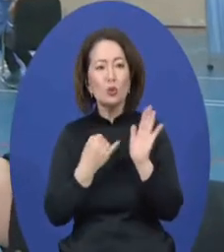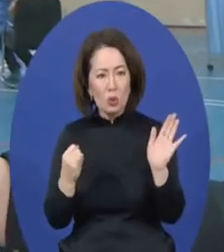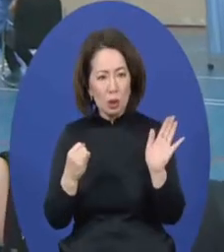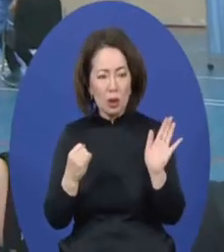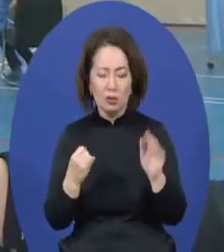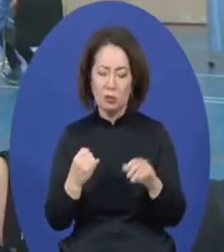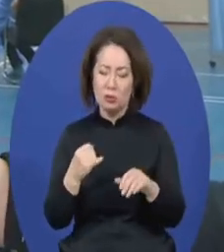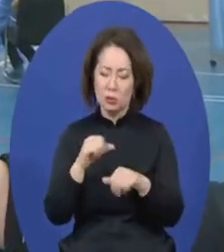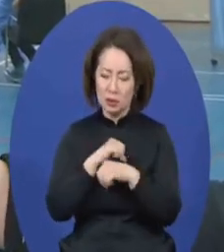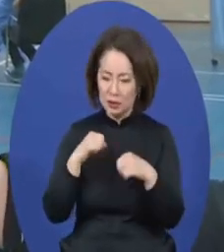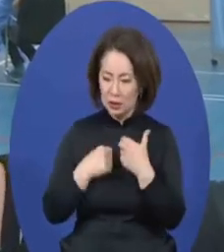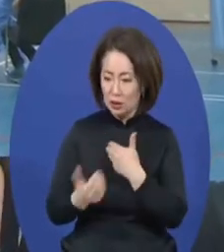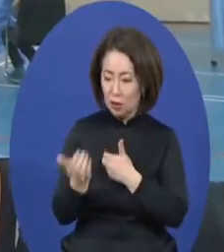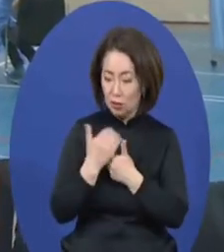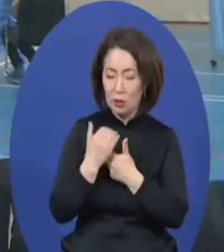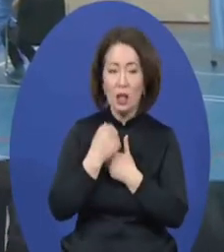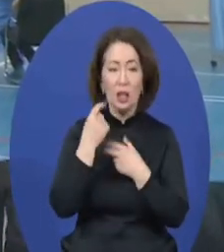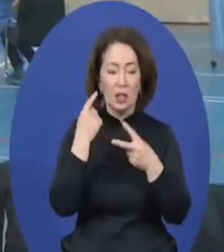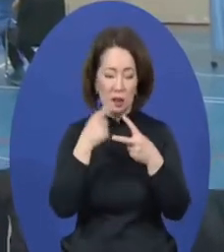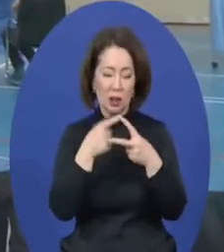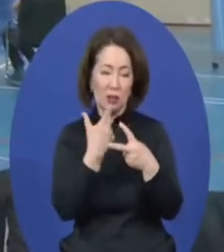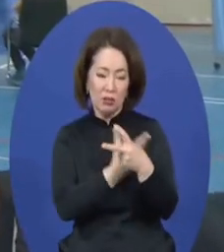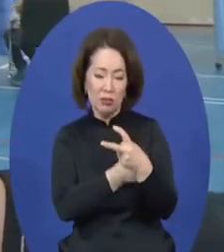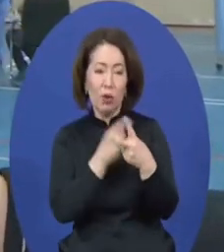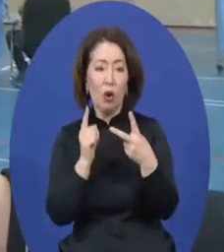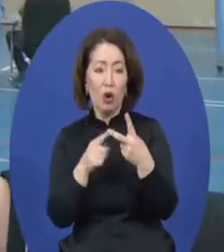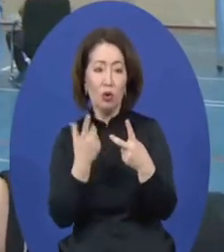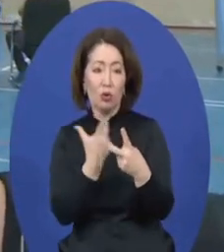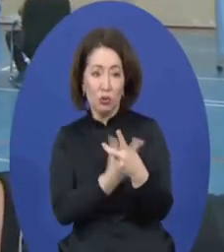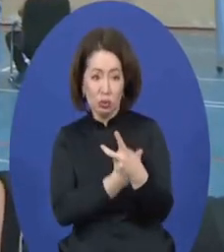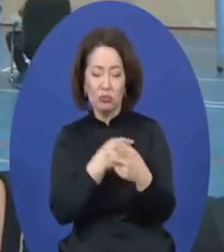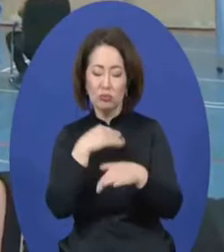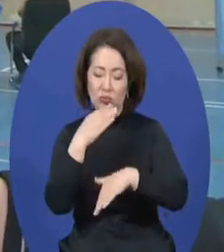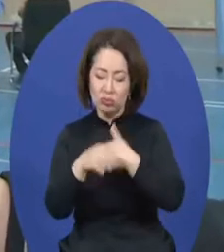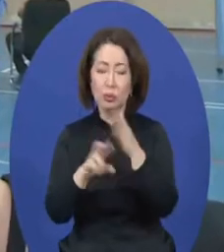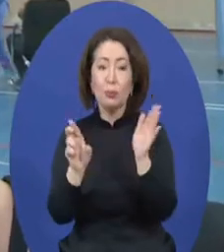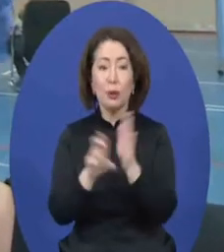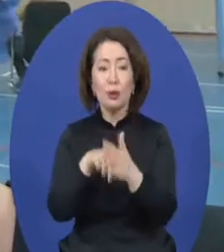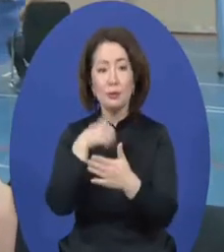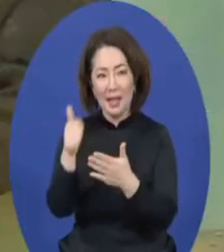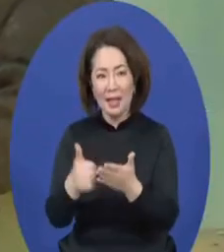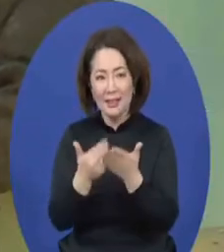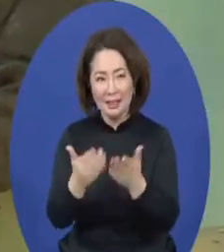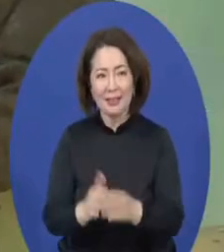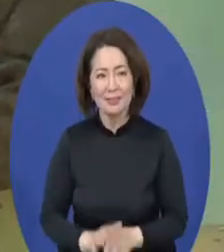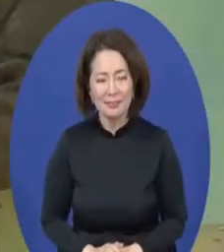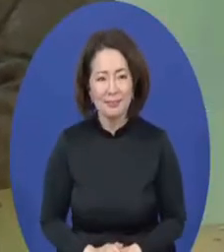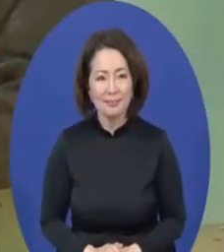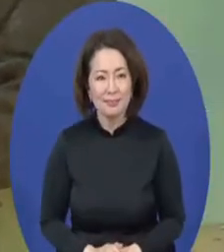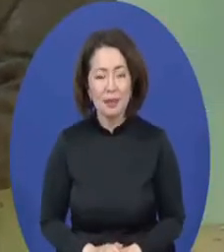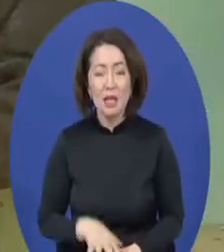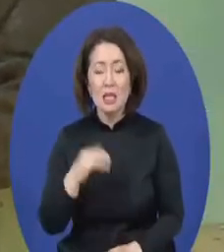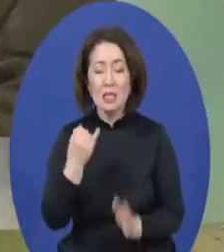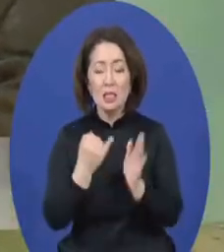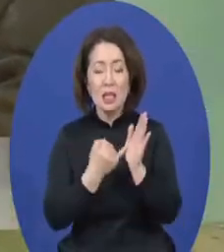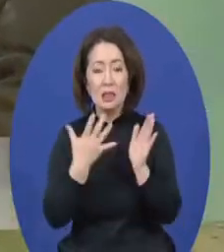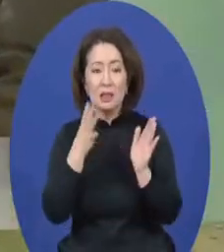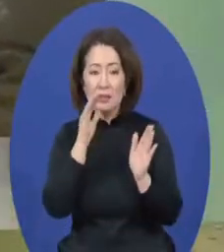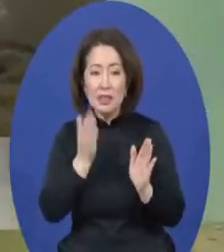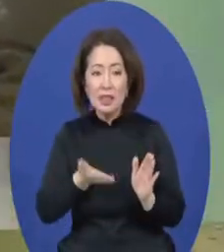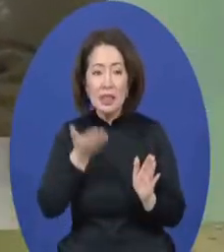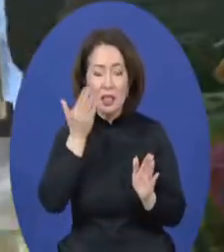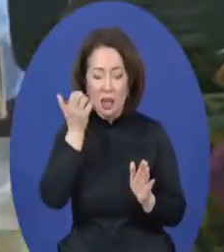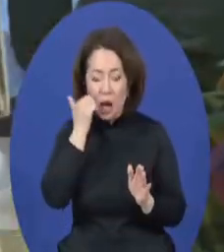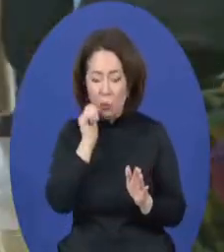бол 1-р тунд хамрагдаад 2-р тунгаа үргэлжлүүлээд хийгээд явах юм боломж нь бүрэн хангагдсан гэж үзэж байгаа. Харин 65-аас дээш